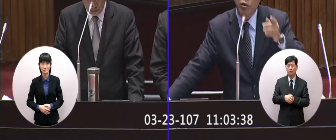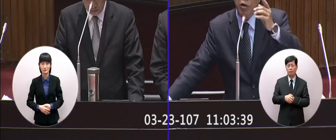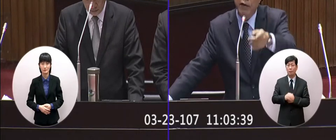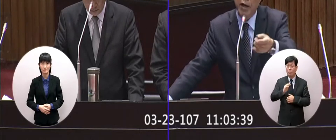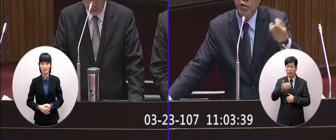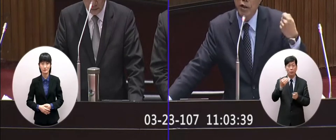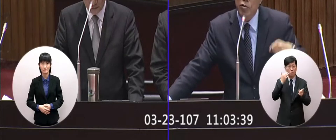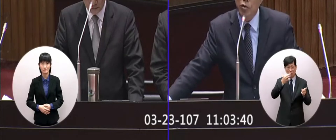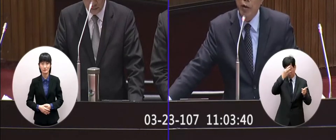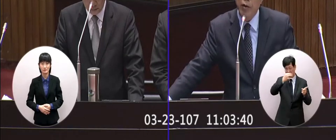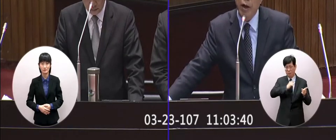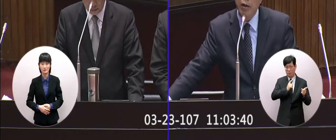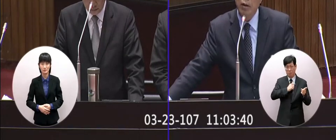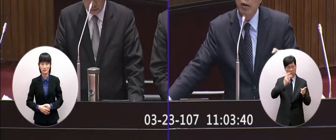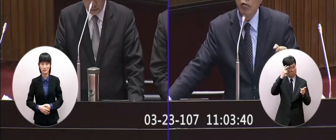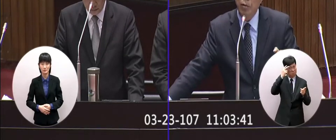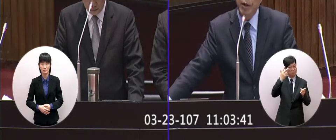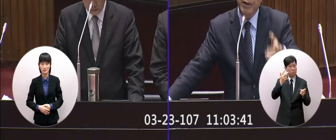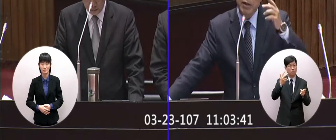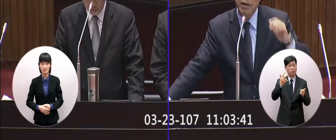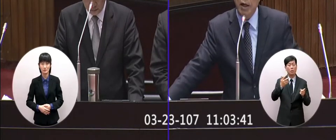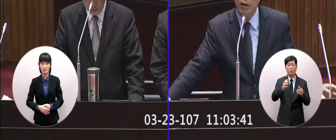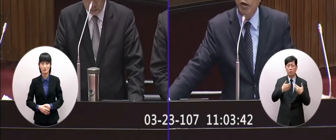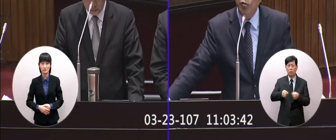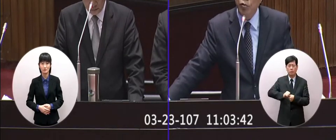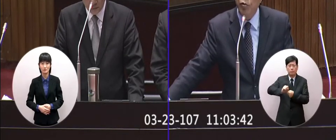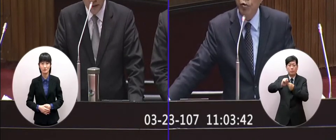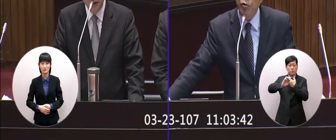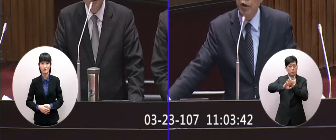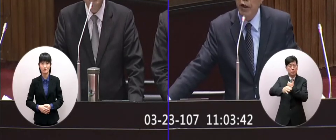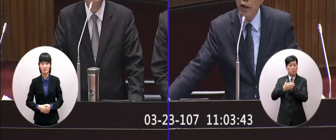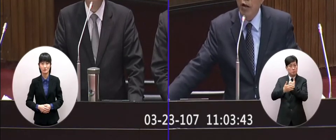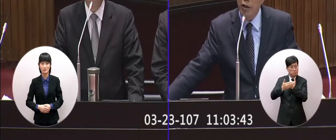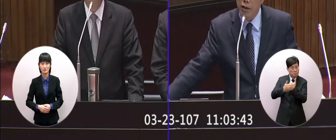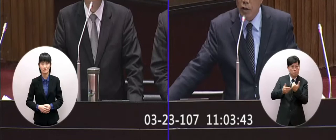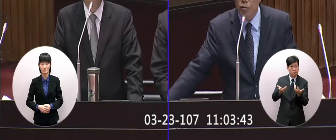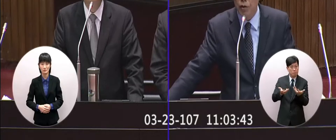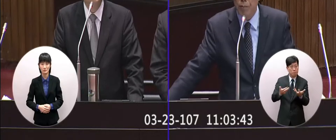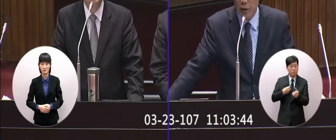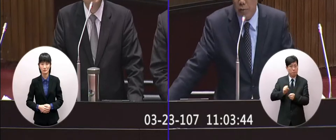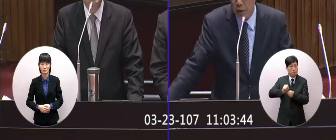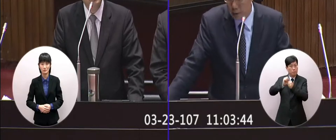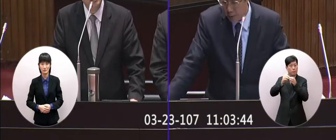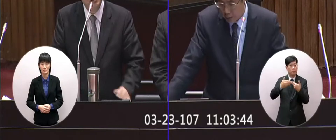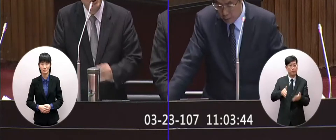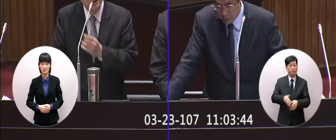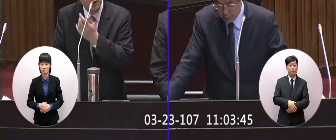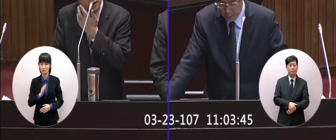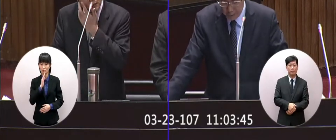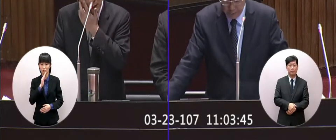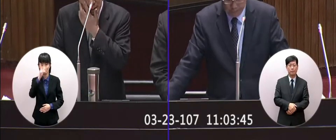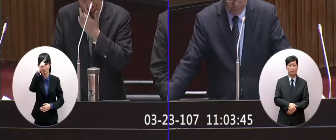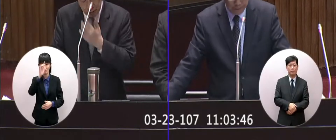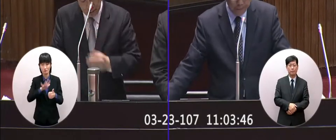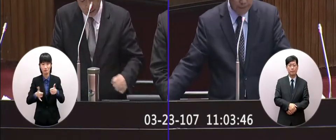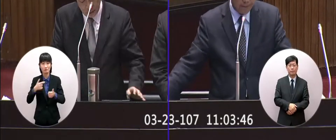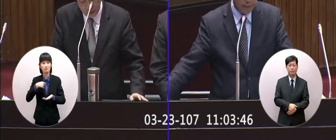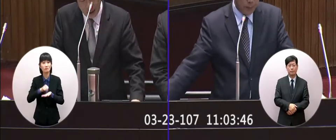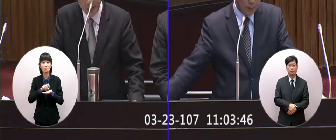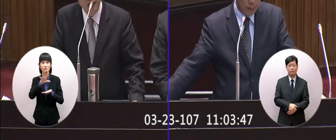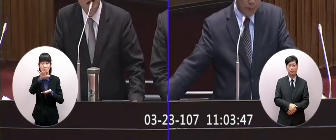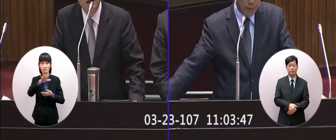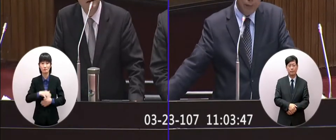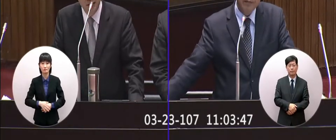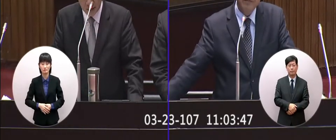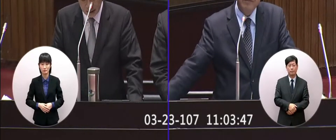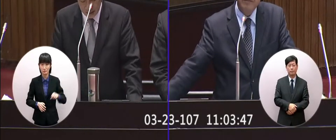相对如果对方用一个作为的话。我们要不要增强一些护渔的力道、跟强度、跟频率呢？ 是，我跟黄委员报告，就是说